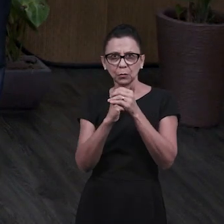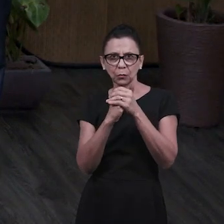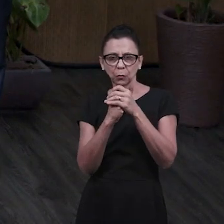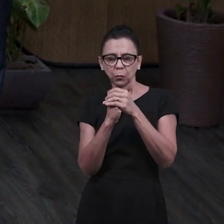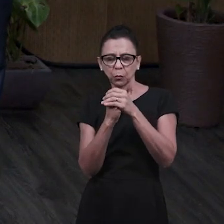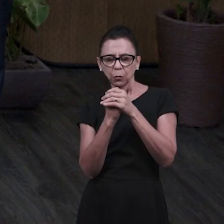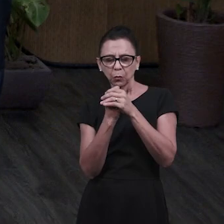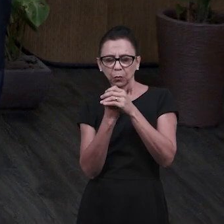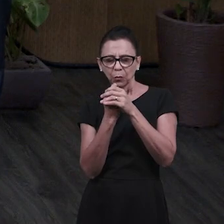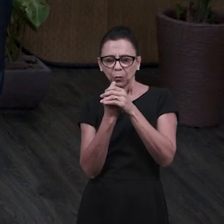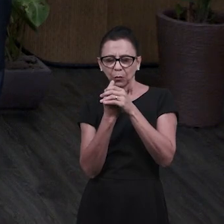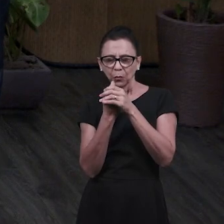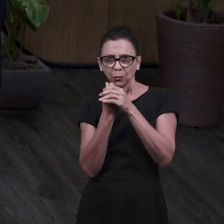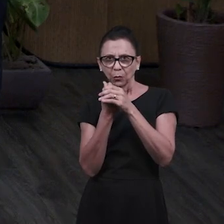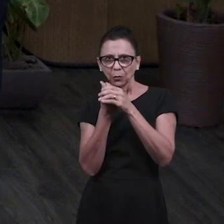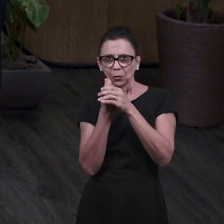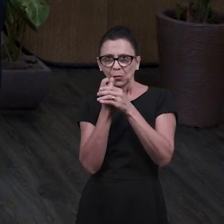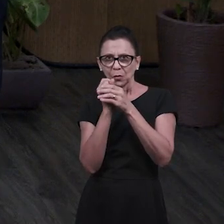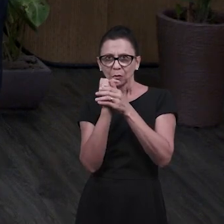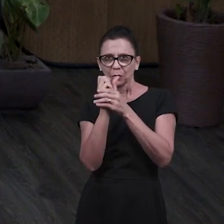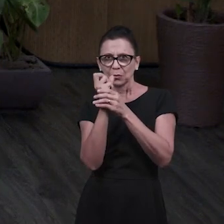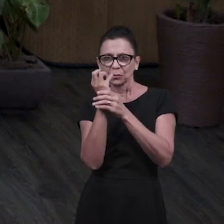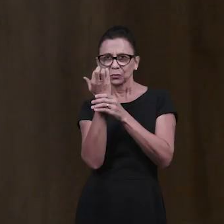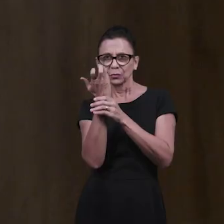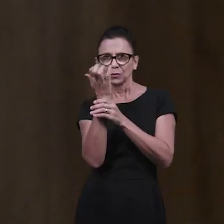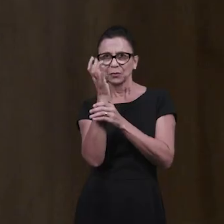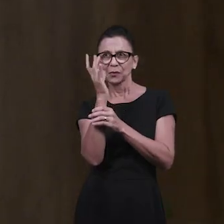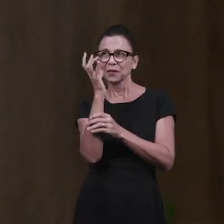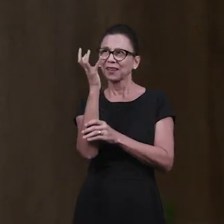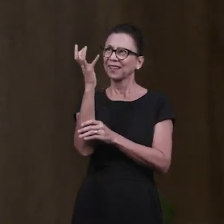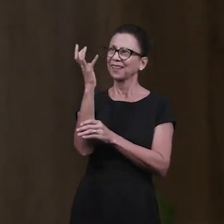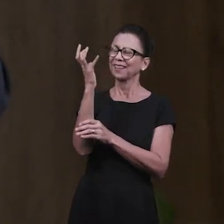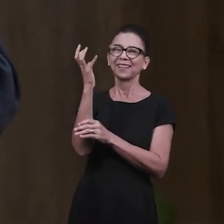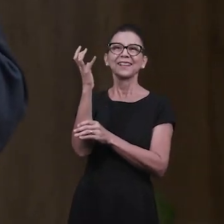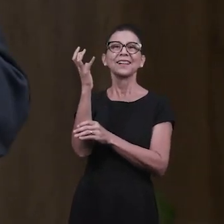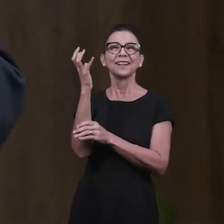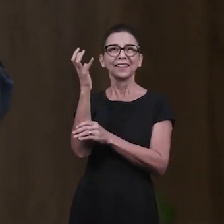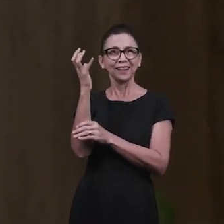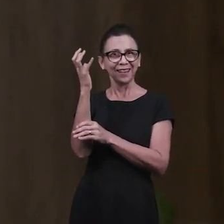végétal qui engendre une autre vie, qui donne une autre vie à un